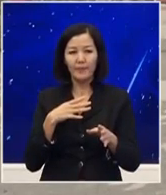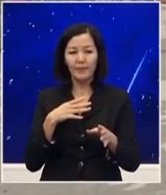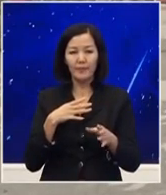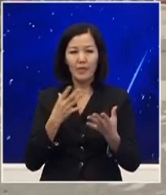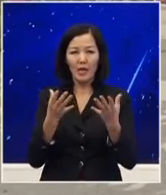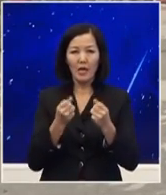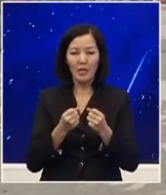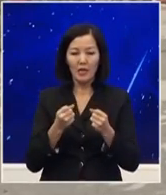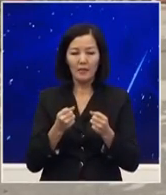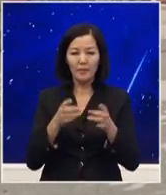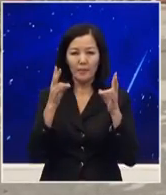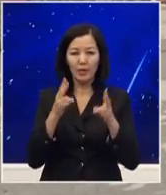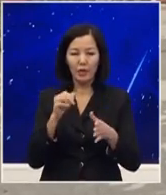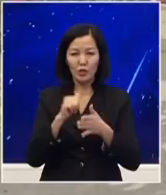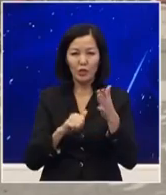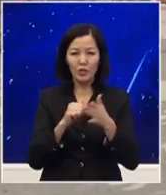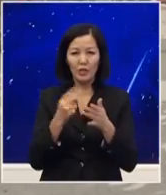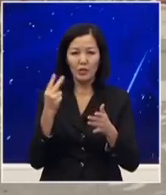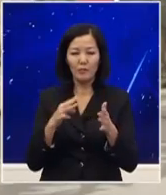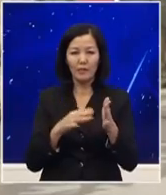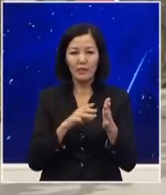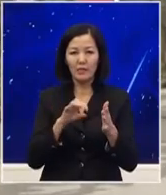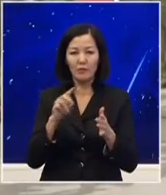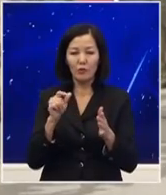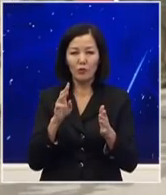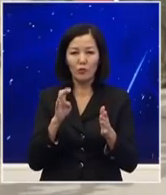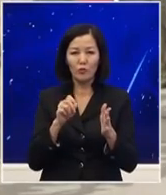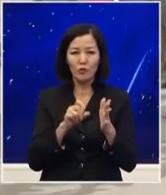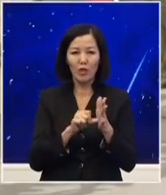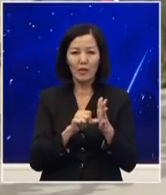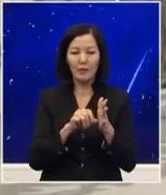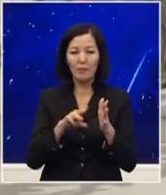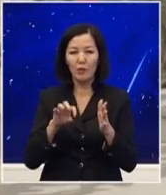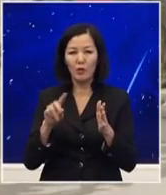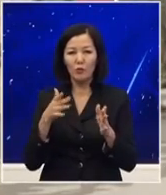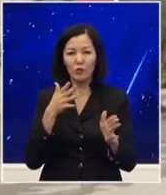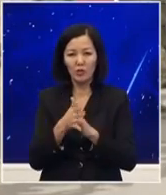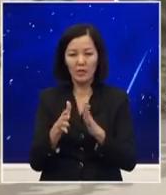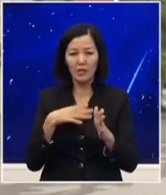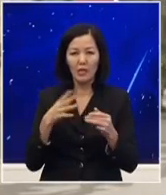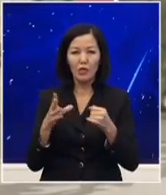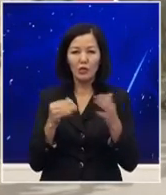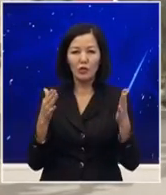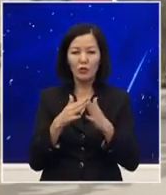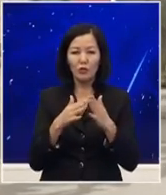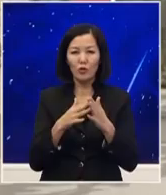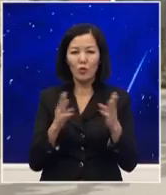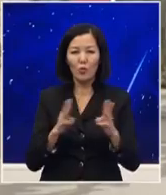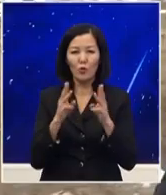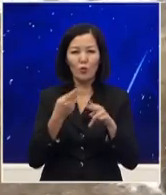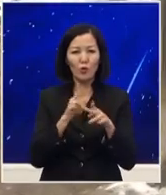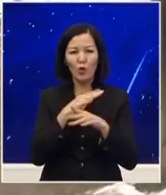алған өрт оқиғасының салдарынан 28 миллион 406 мың материалдық шығын келтірді. Көбінесе тұрғын үй секторында алған өрт